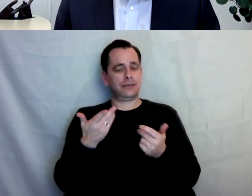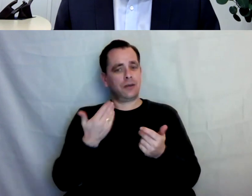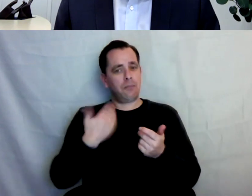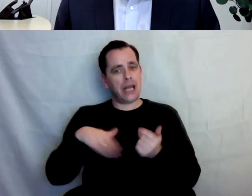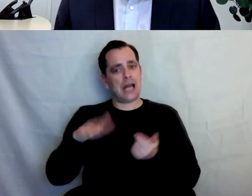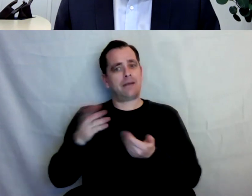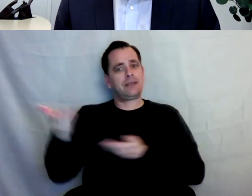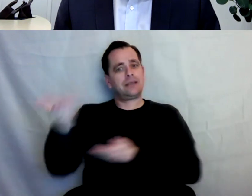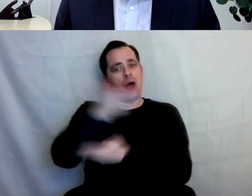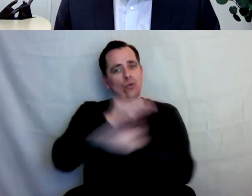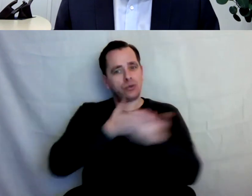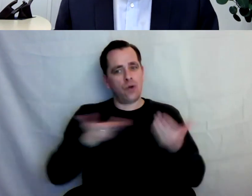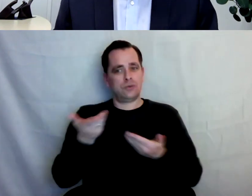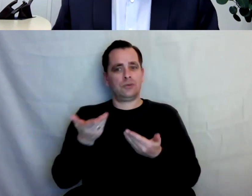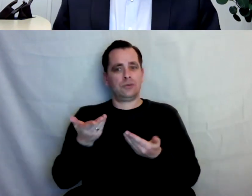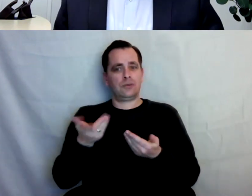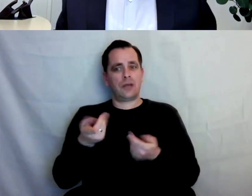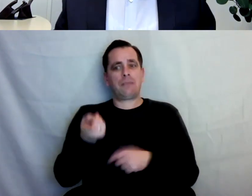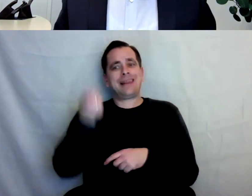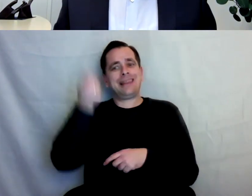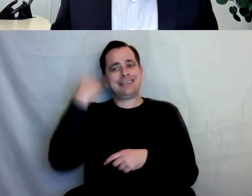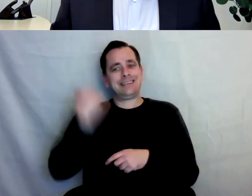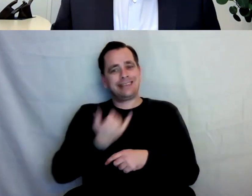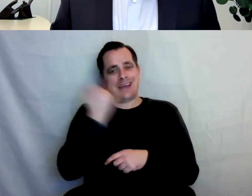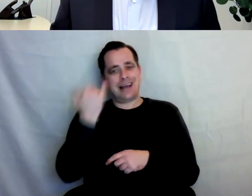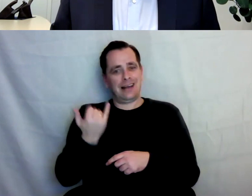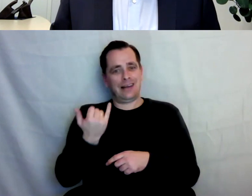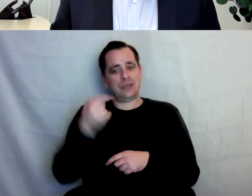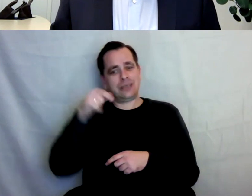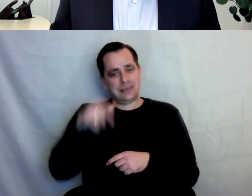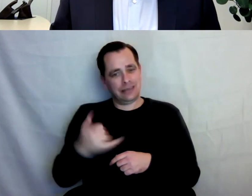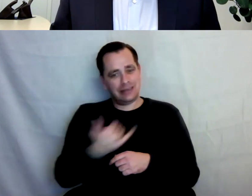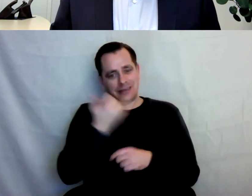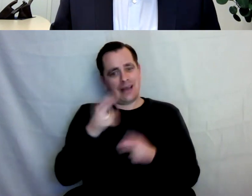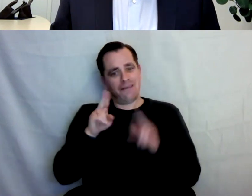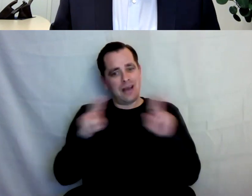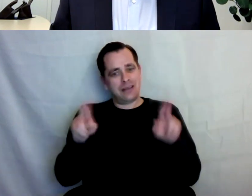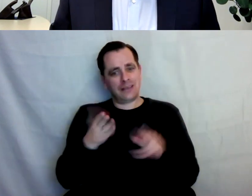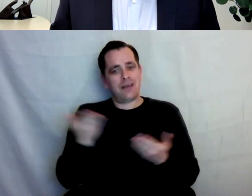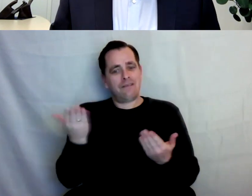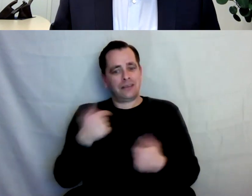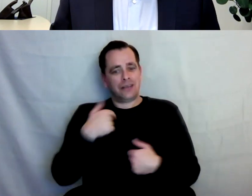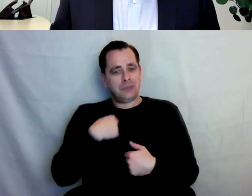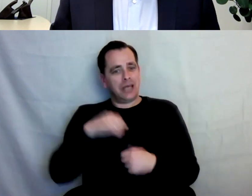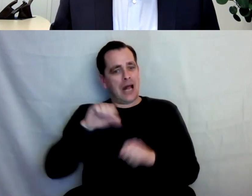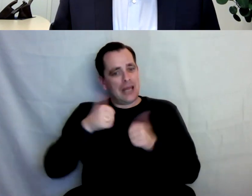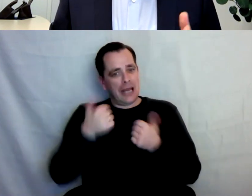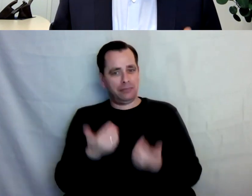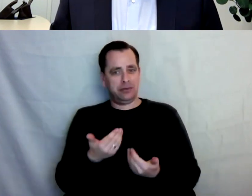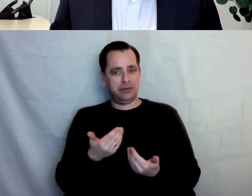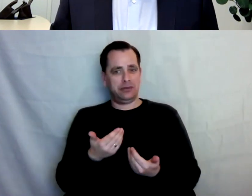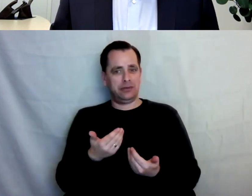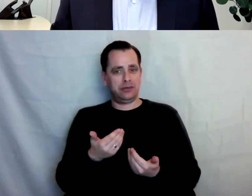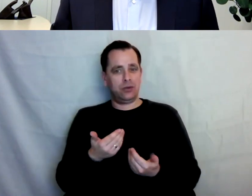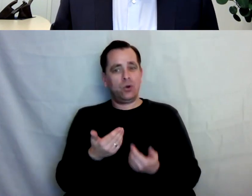neue Erfahrungen gewesen. Was hat man mitgenommen? Das kann man vielleicht in dieser Zeit in Ruhe besprechen. Ob